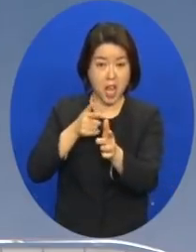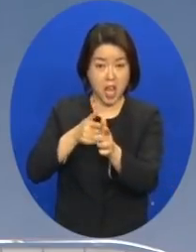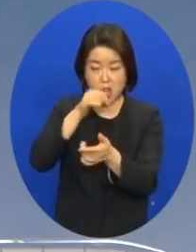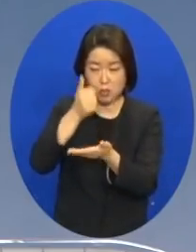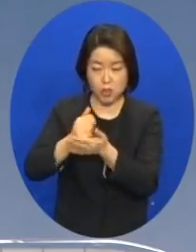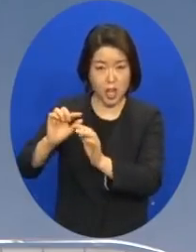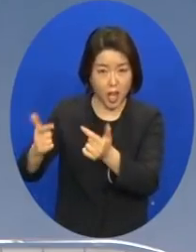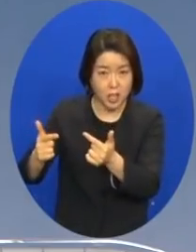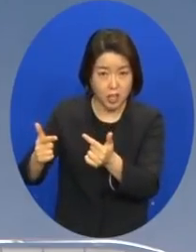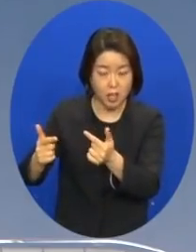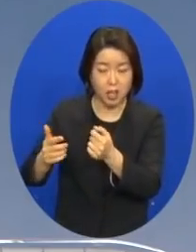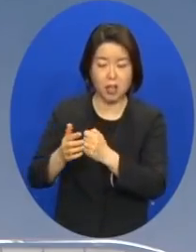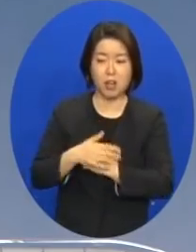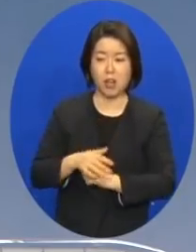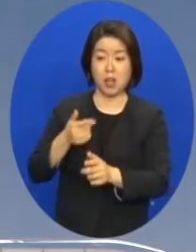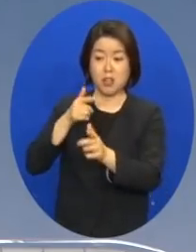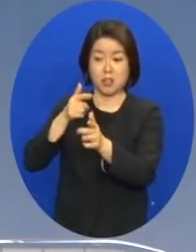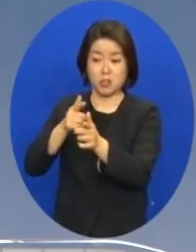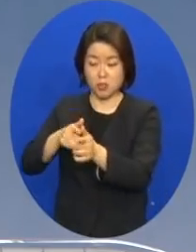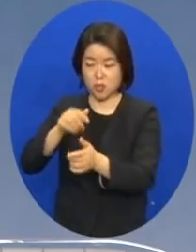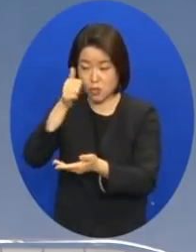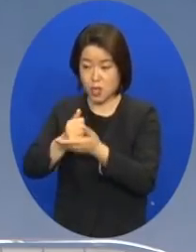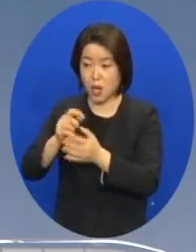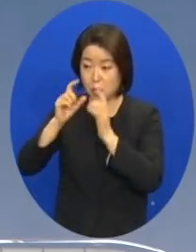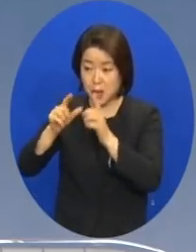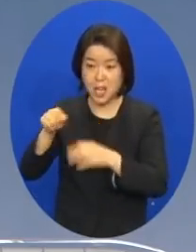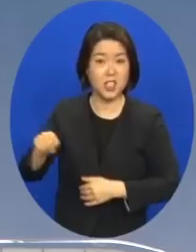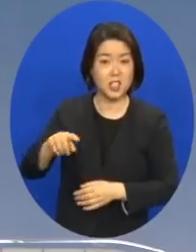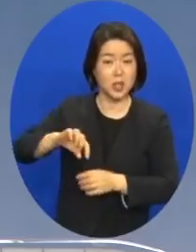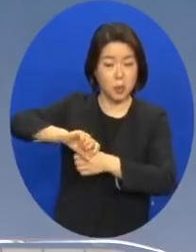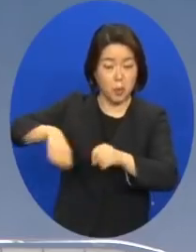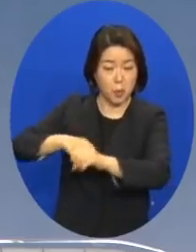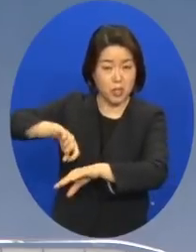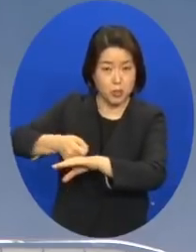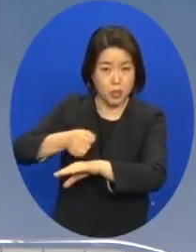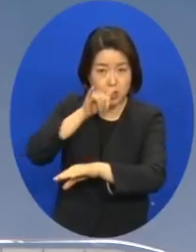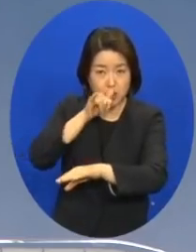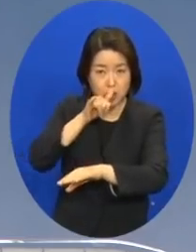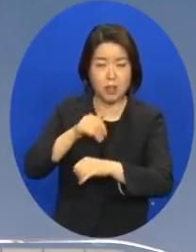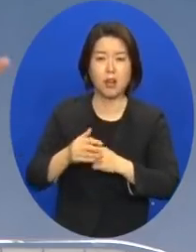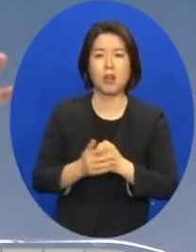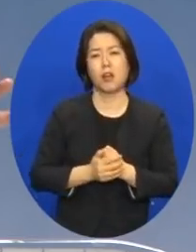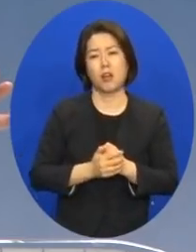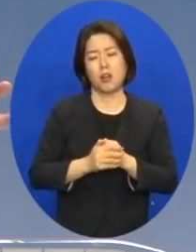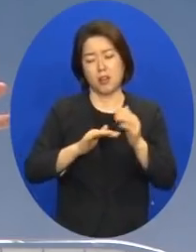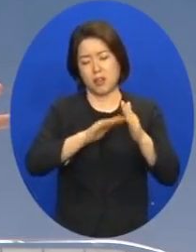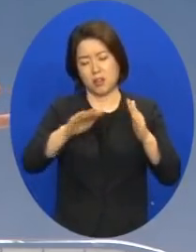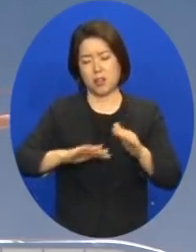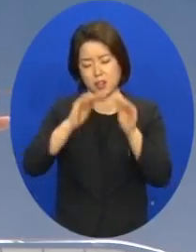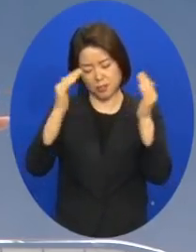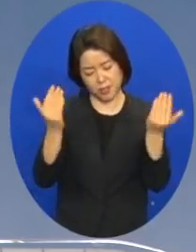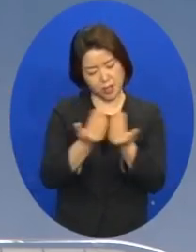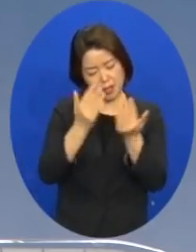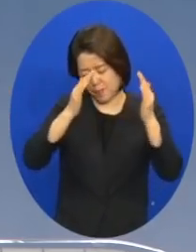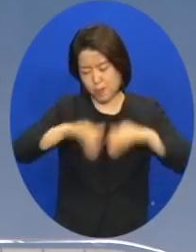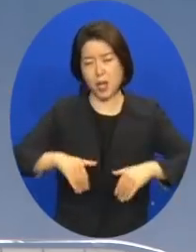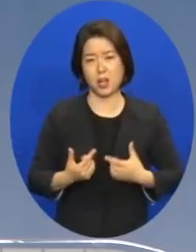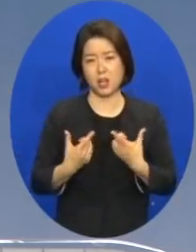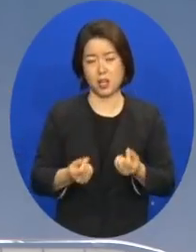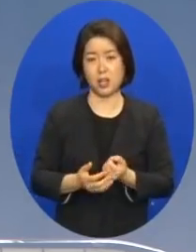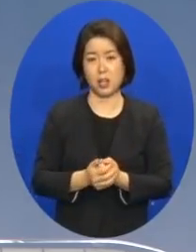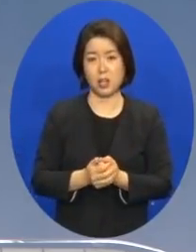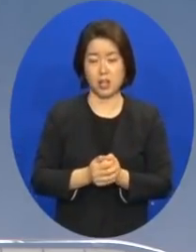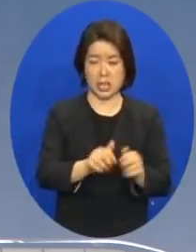동성애를 죄라고 말하는 것이 죄다, 그렇게 되면 가정 다 무너집니다.